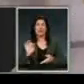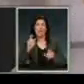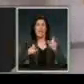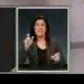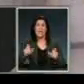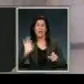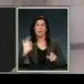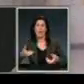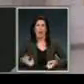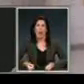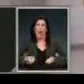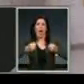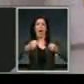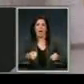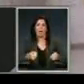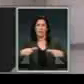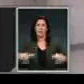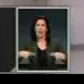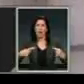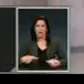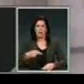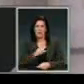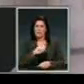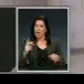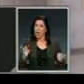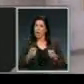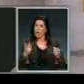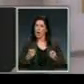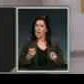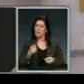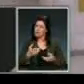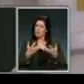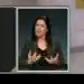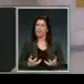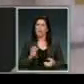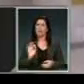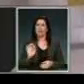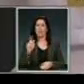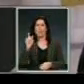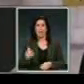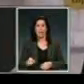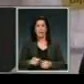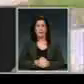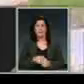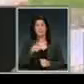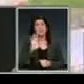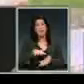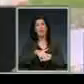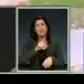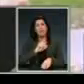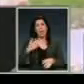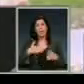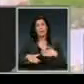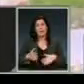העגלה, והעגלה שלי היא לא קלה, היא די כבדה בשביל שבן אדם ירים, וזה גם הרגשה לא נעימה. כבר היו